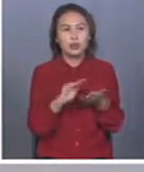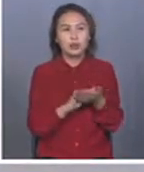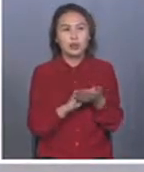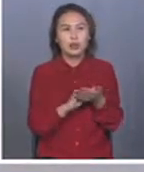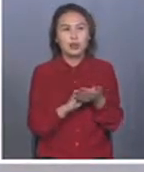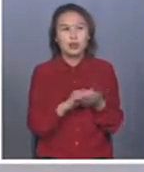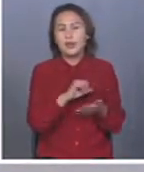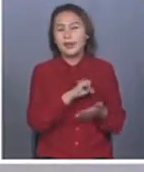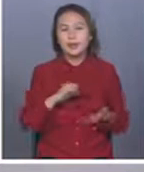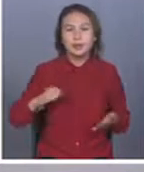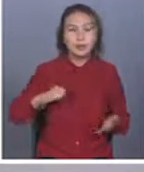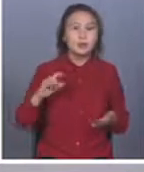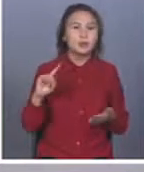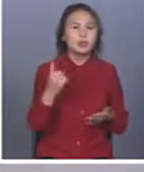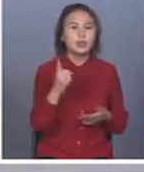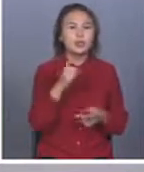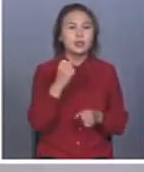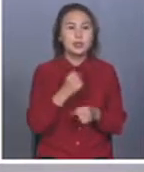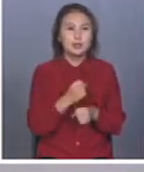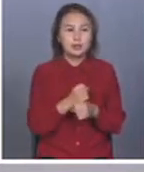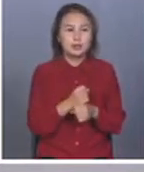Ең бірінші біз не істейміз? Әрине біз ең бірінші